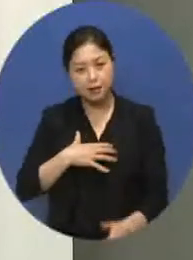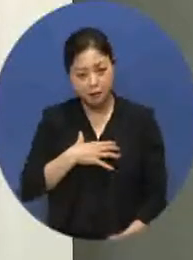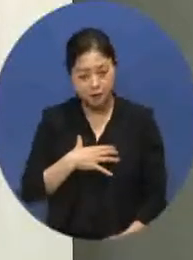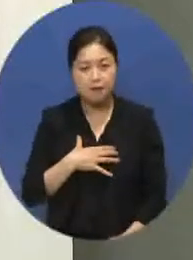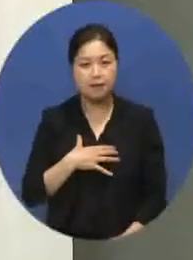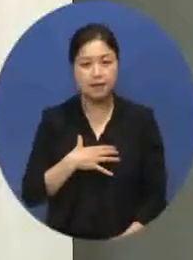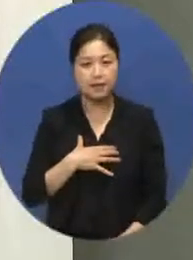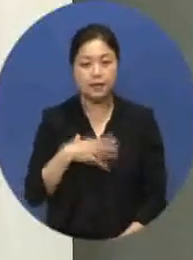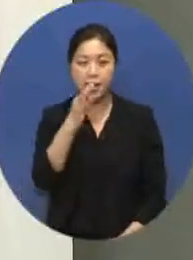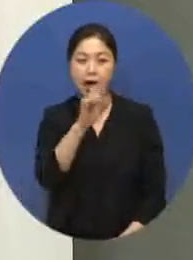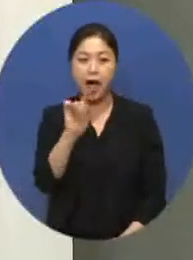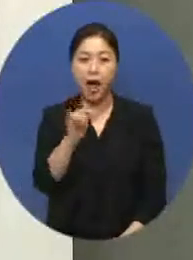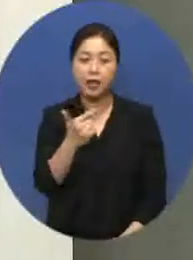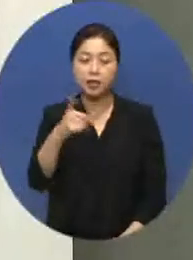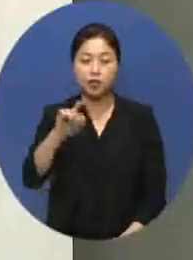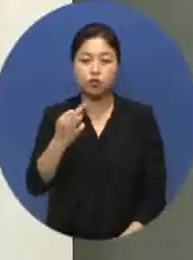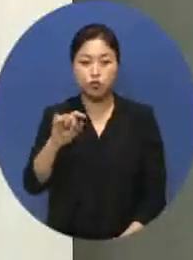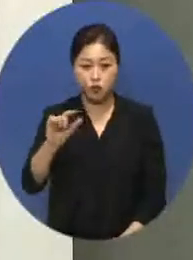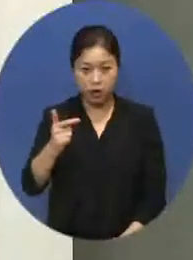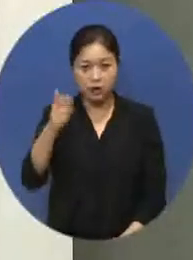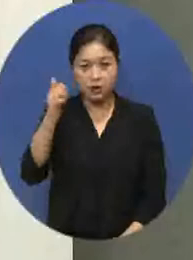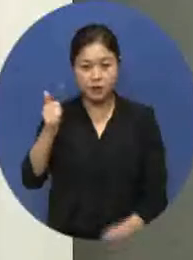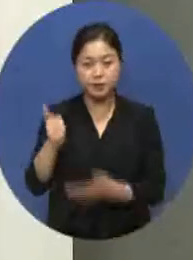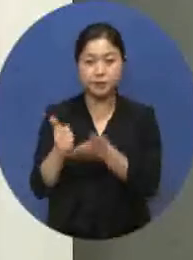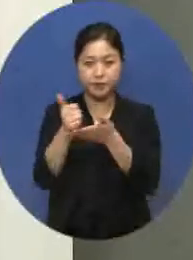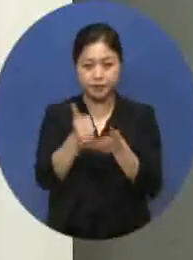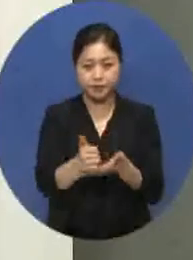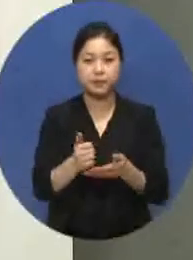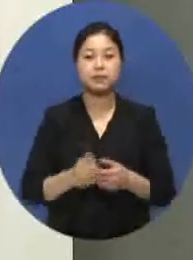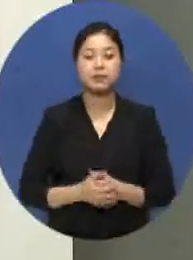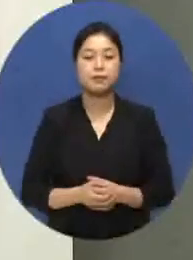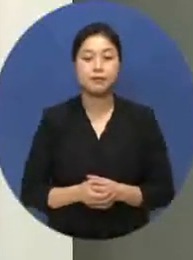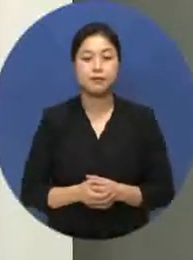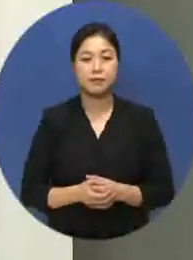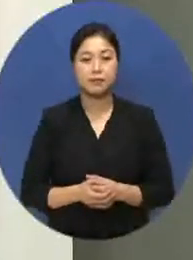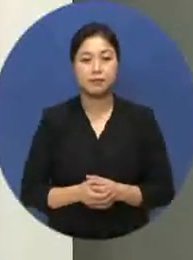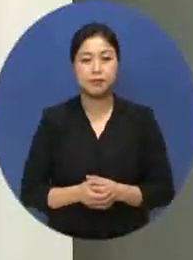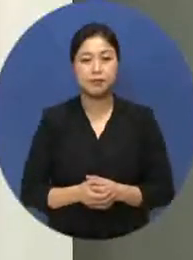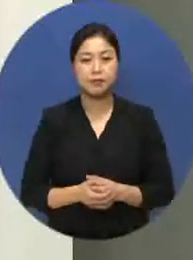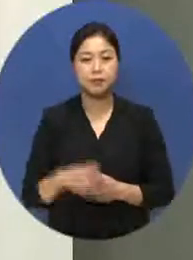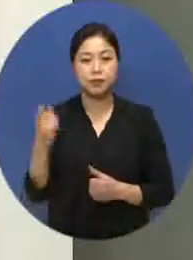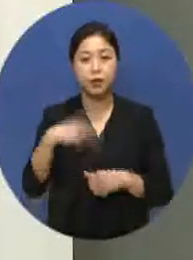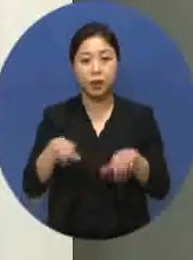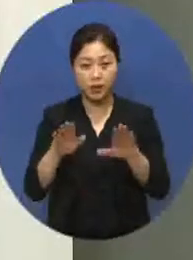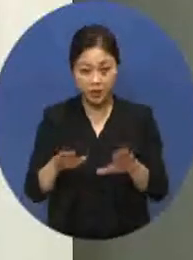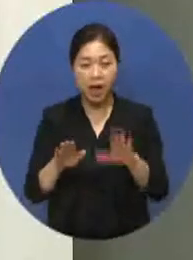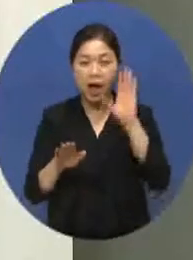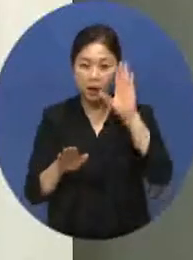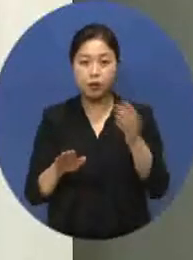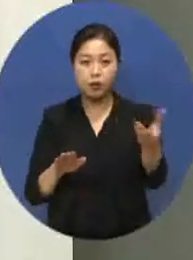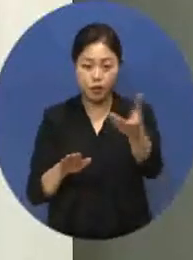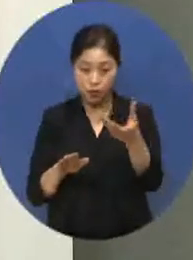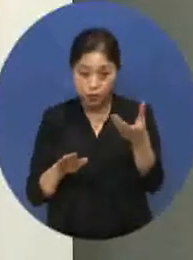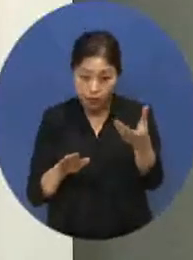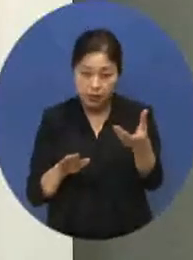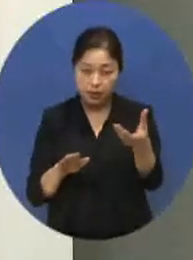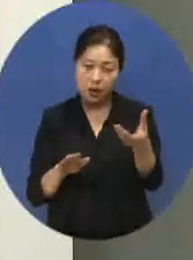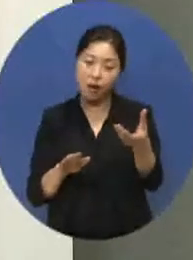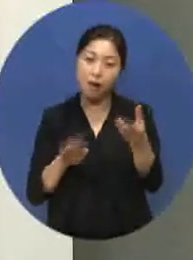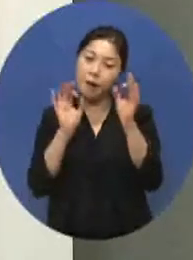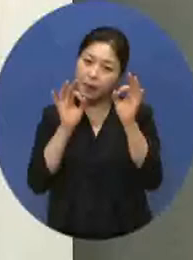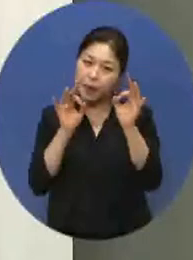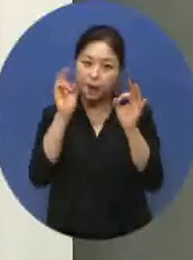있는 안중원 씨를 이 자리에 모셨습니다. 또 오늘은 이제 앞으로 여러분을 자주 뵙게